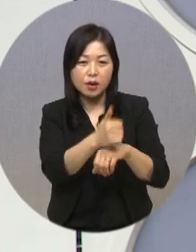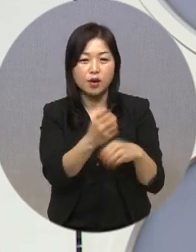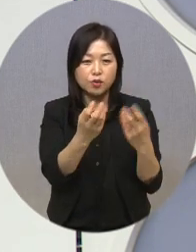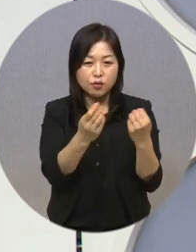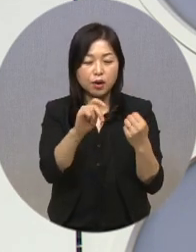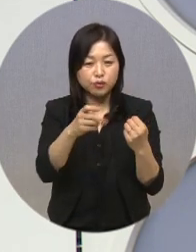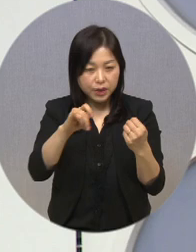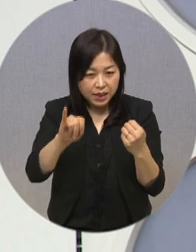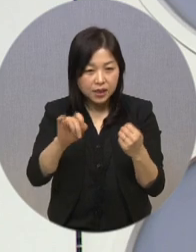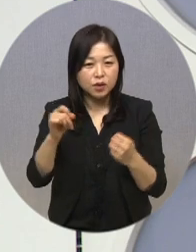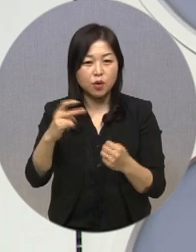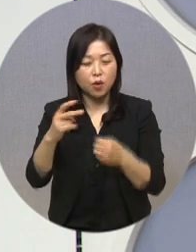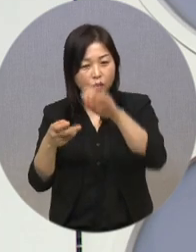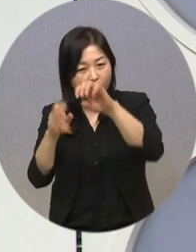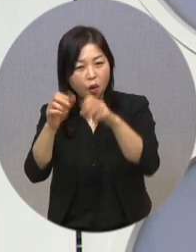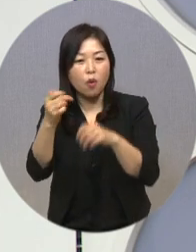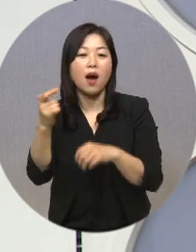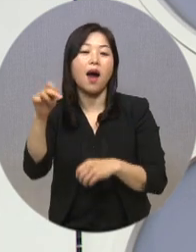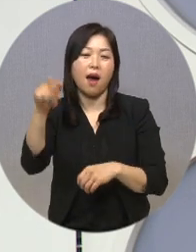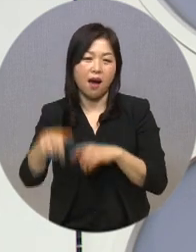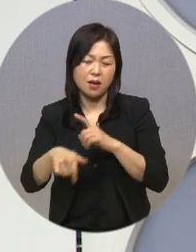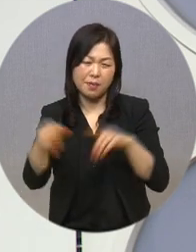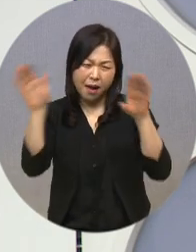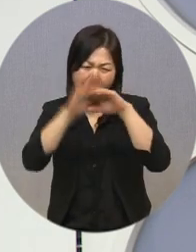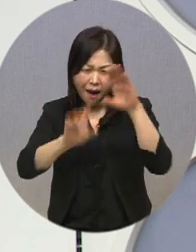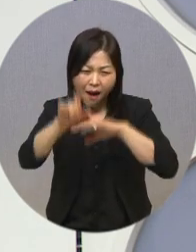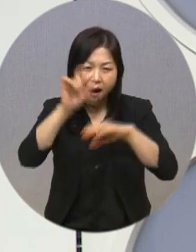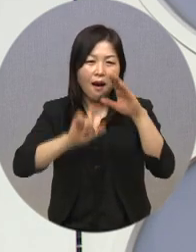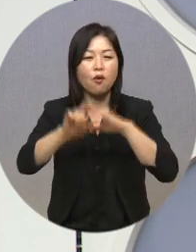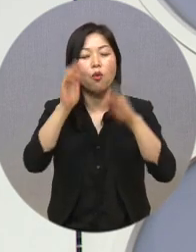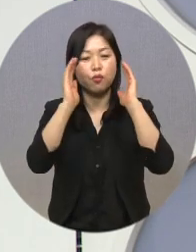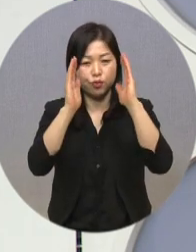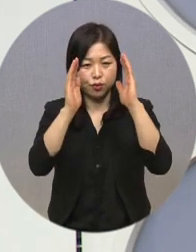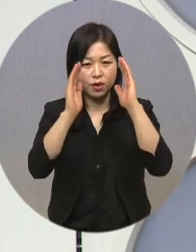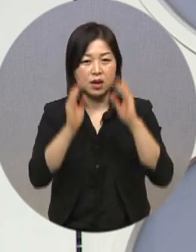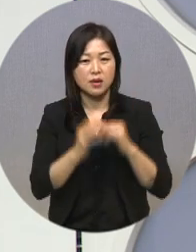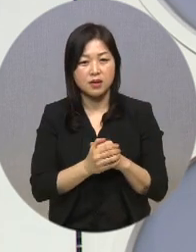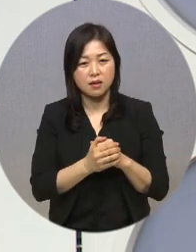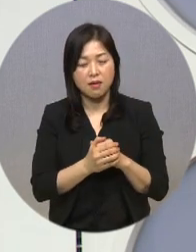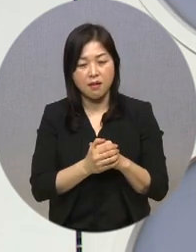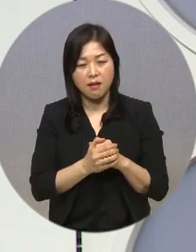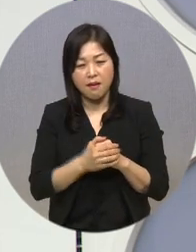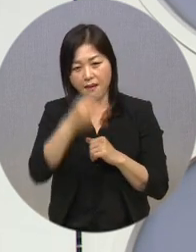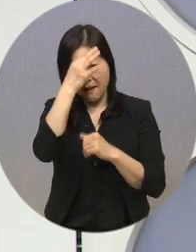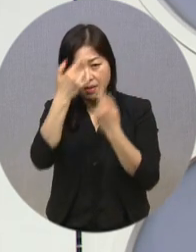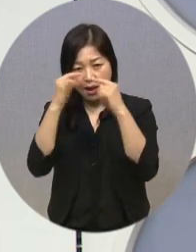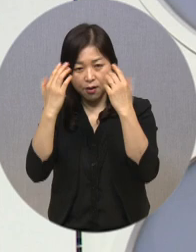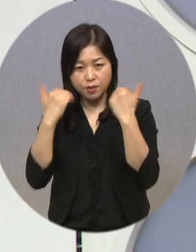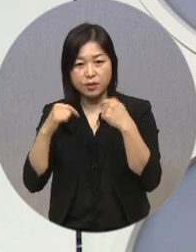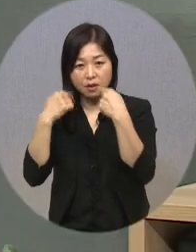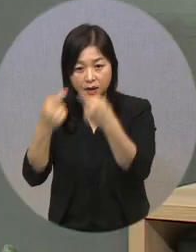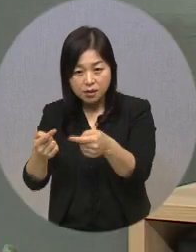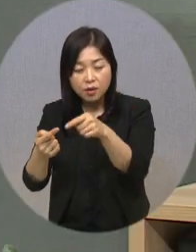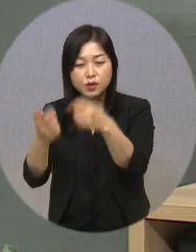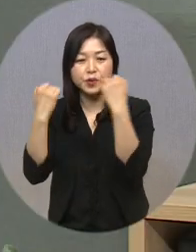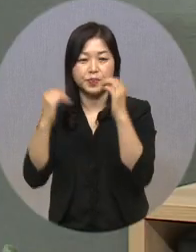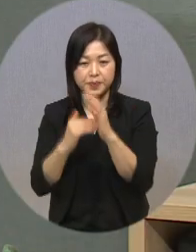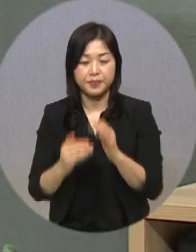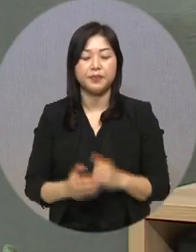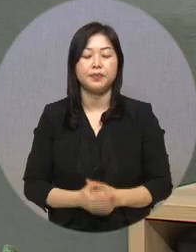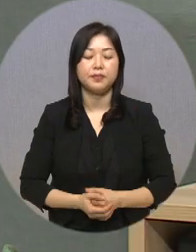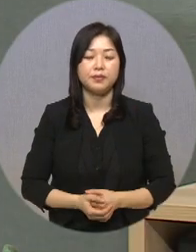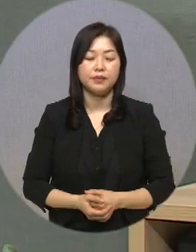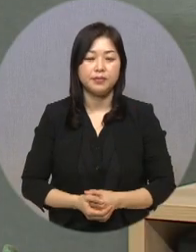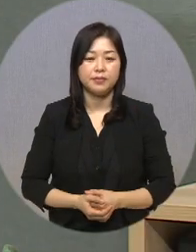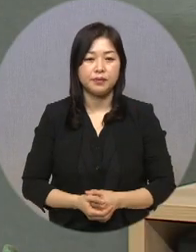했습니다. 급하게 그냥 밤새도록. 그래서 엔지니어링 스쿨을 들어와서 졸업했습니다.